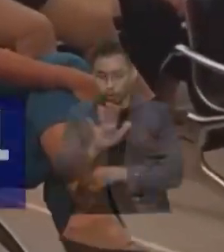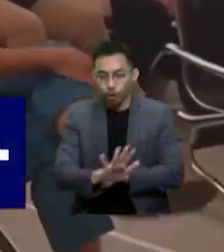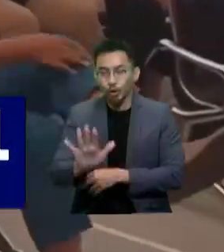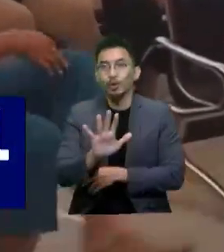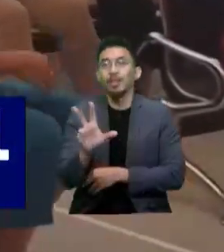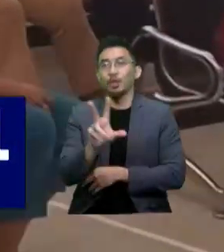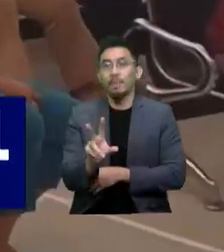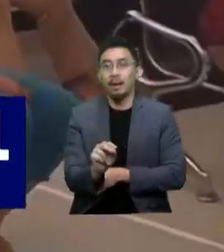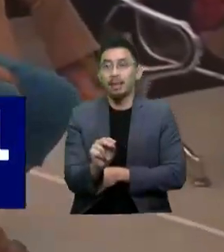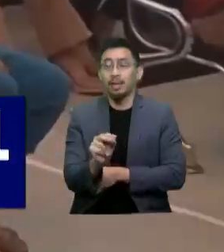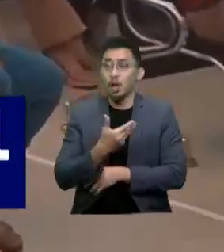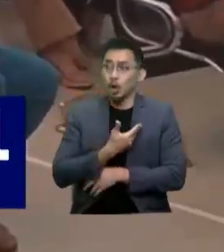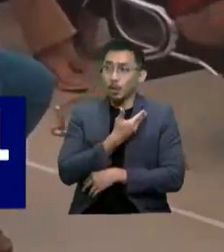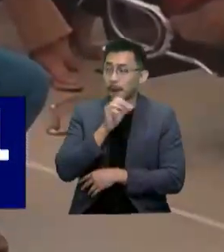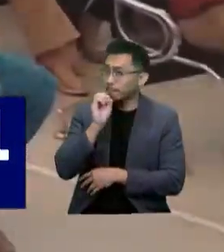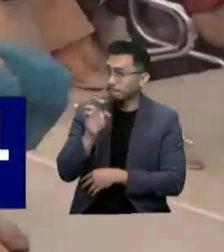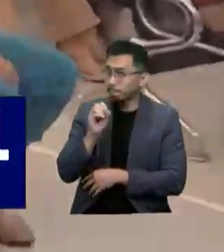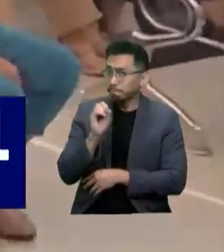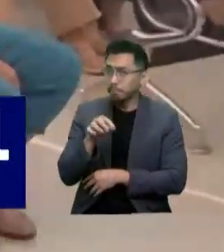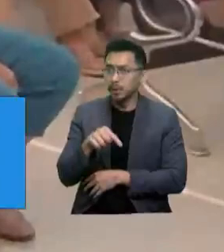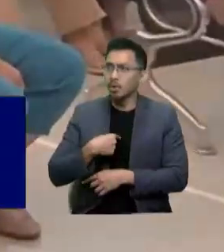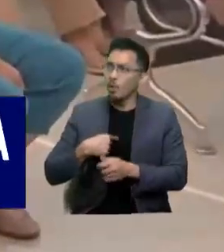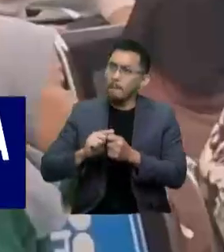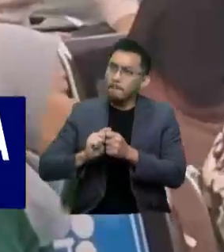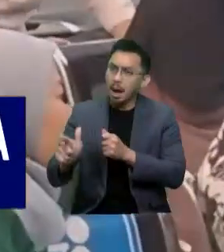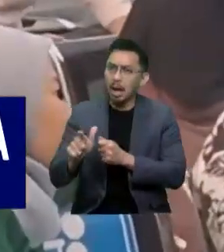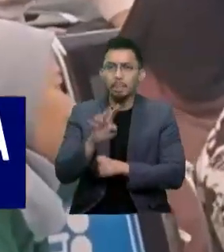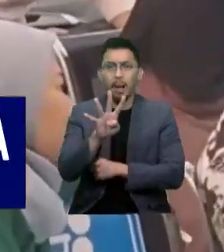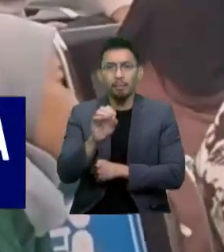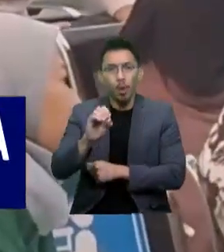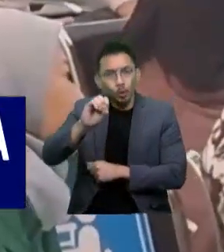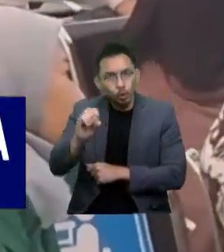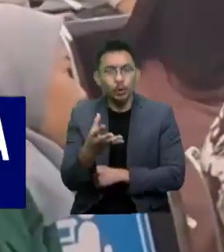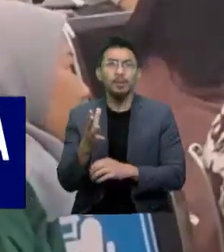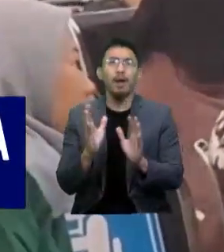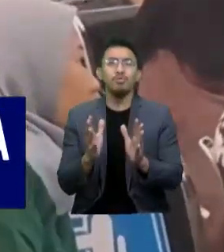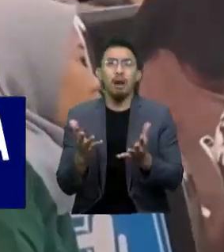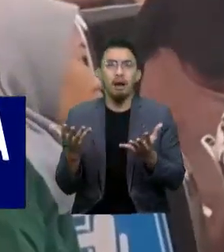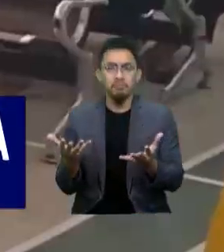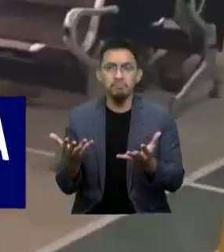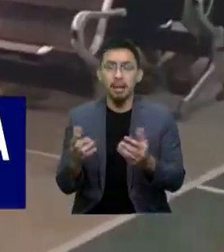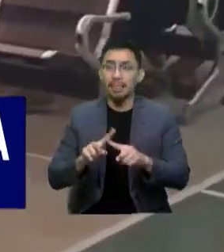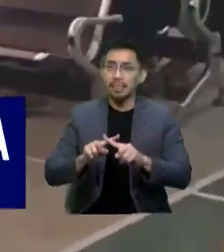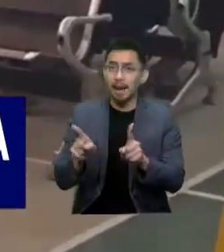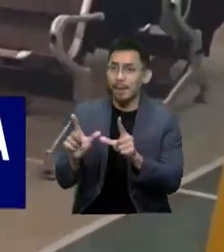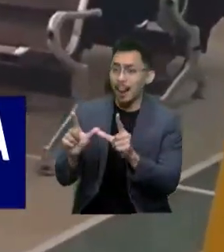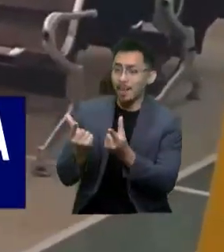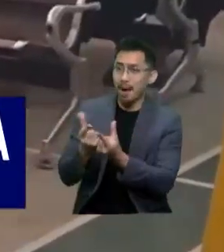telah menyetor uang 30 juta hingga 60 juta ke pihak penyalur tenaga migran, namun hingga kini tidak